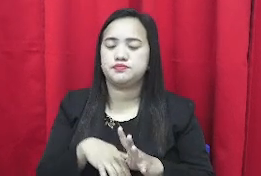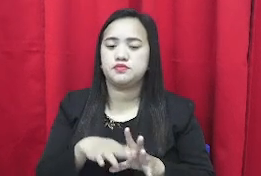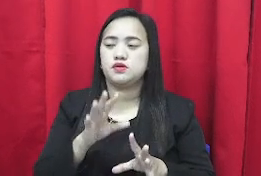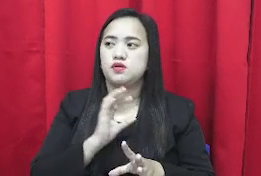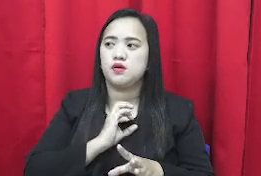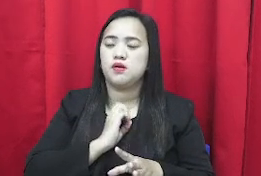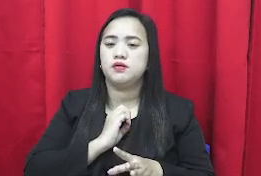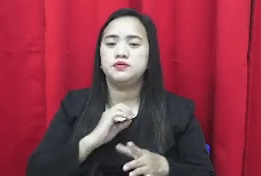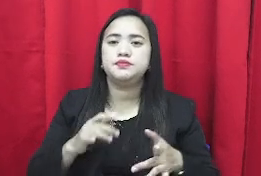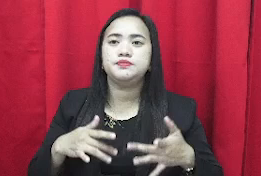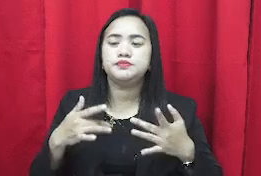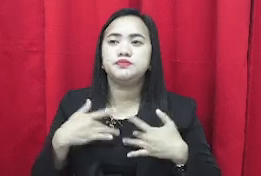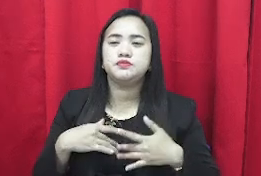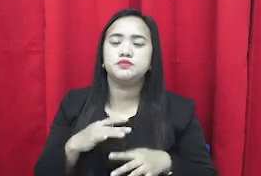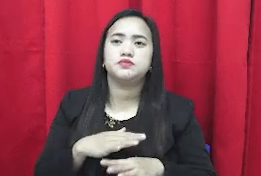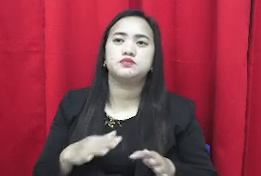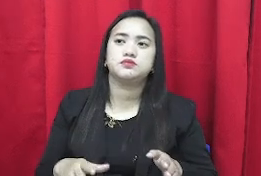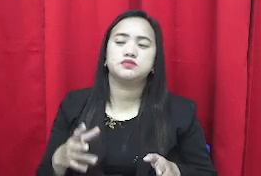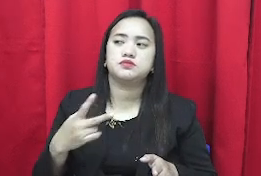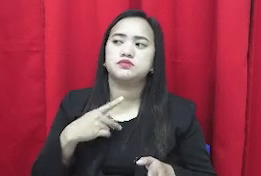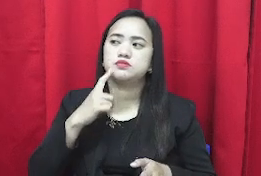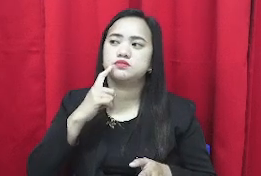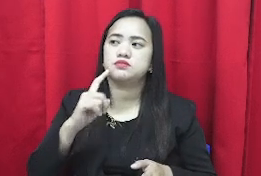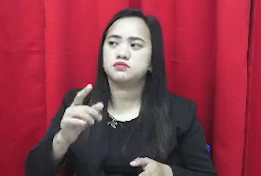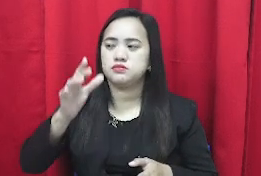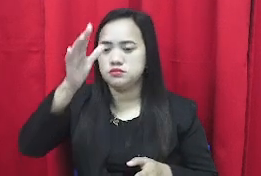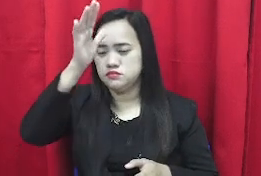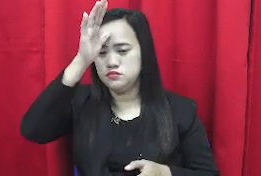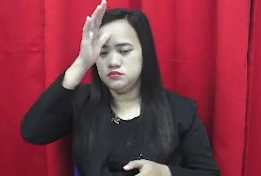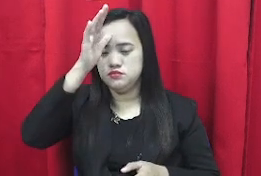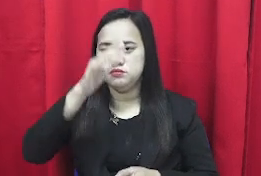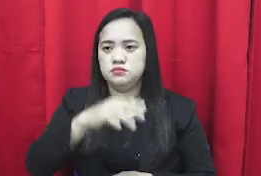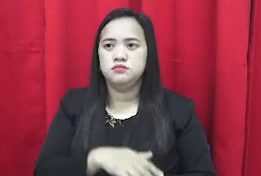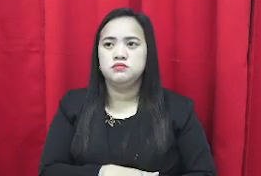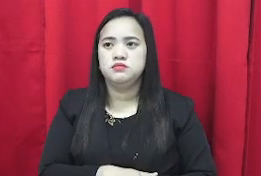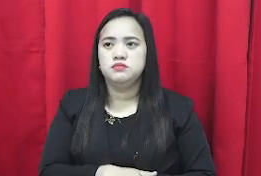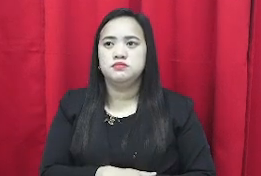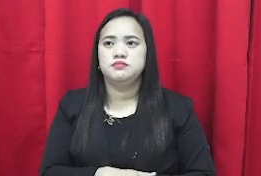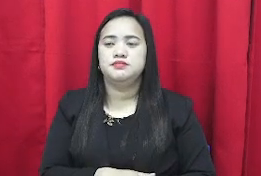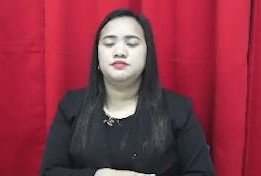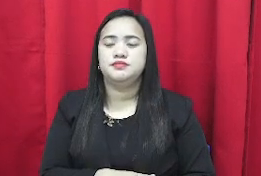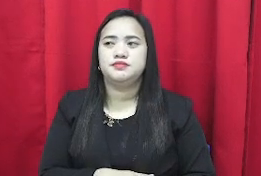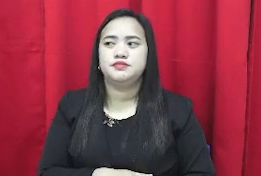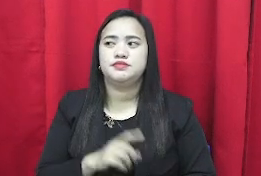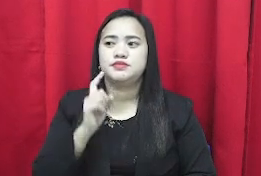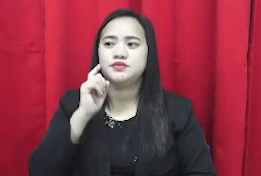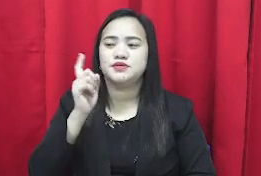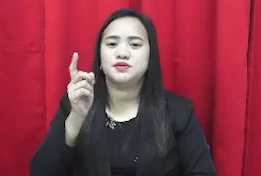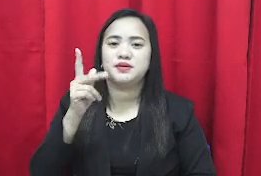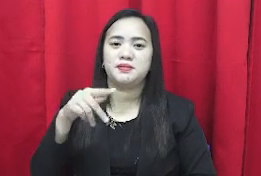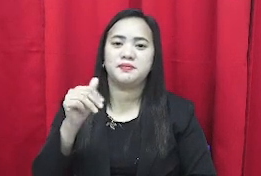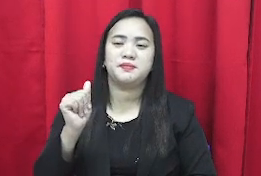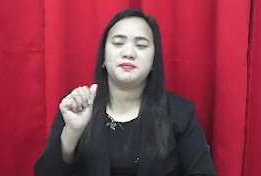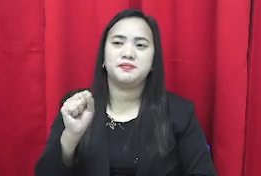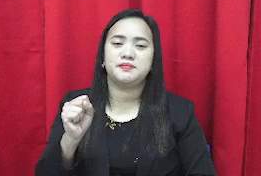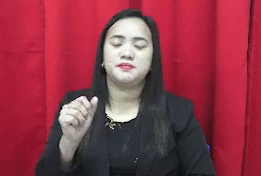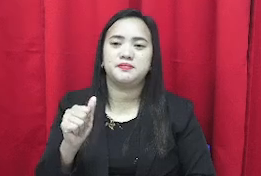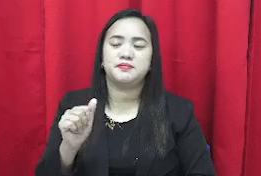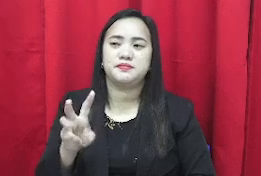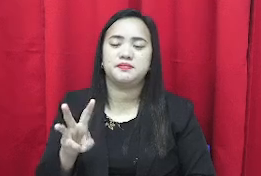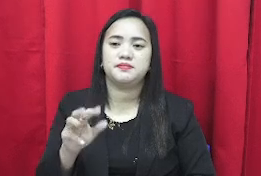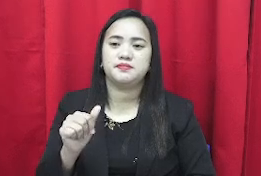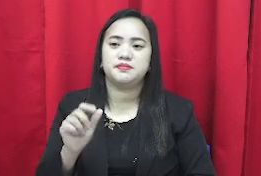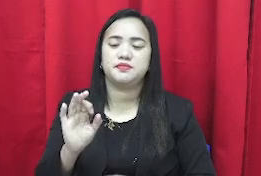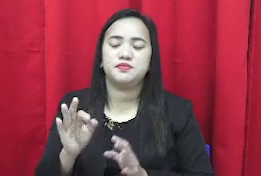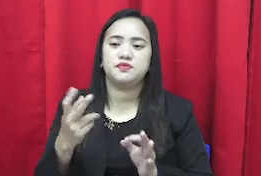ka na hindi kayo tatakbo sa akin Sabihin niyo na yung asawa ko pasaway Walang ganon ' ba Pag ka